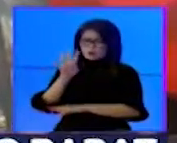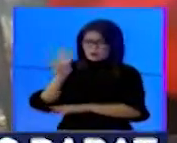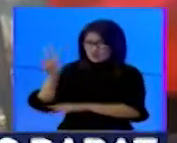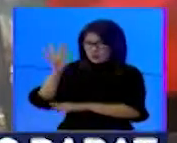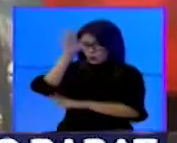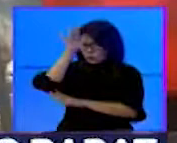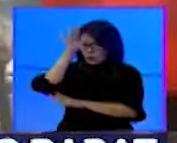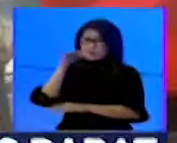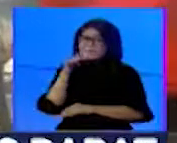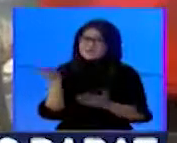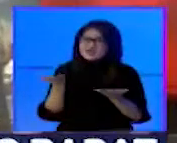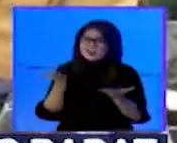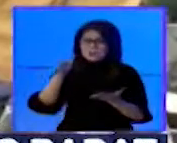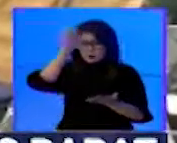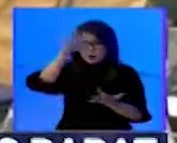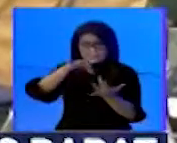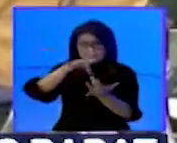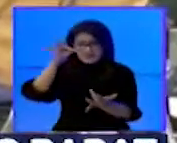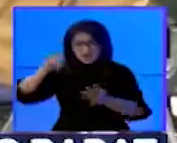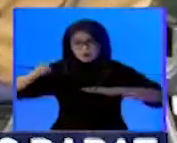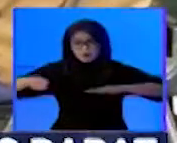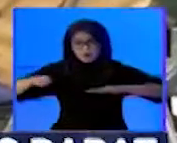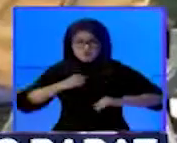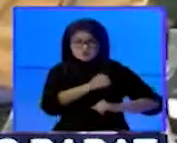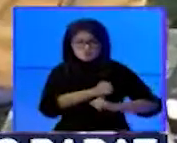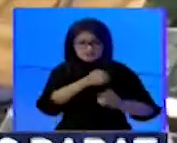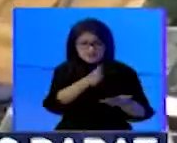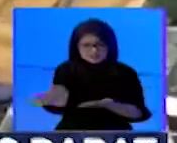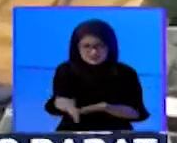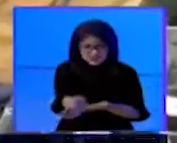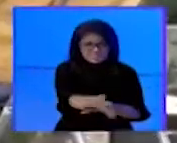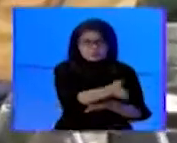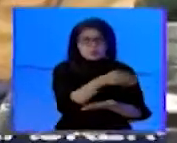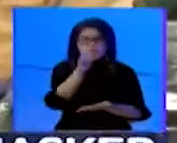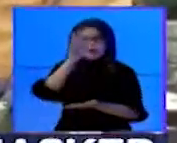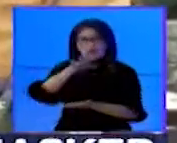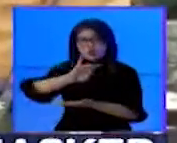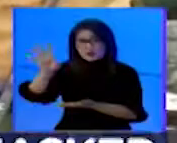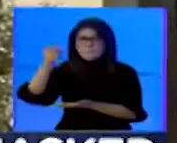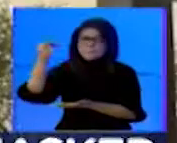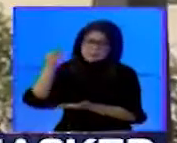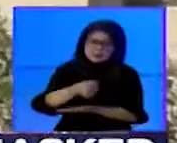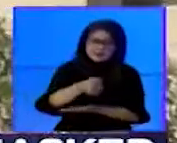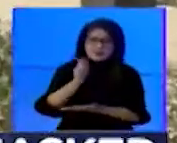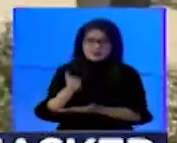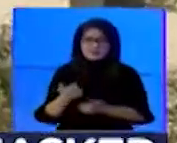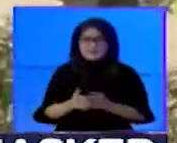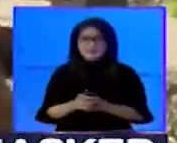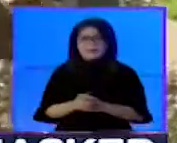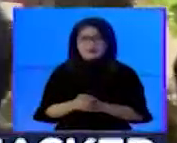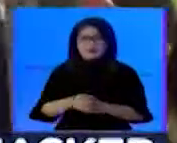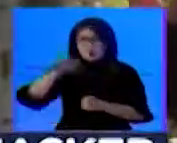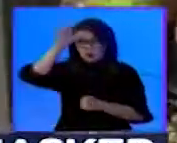pelanggar memilih menjalani sanksi sosial menyapu jalan. Sementara dua pelanggar memilih membayar sanksi administrasi. Para